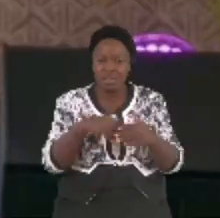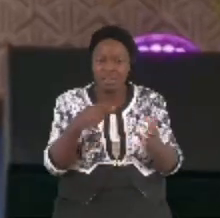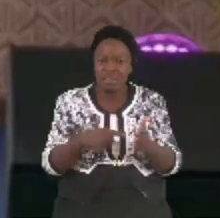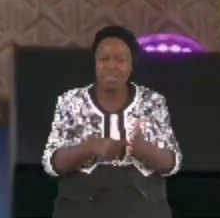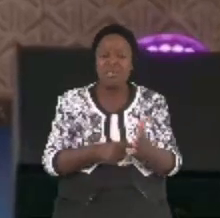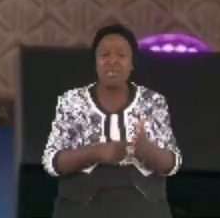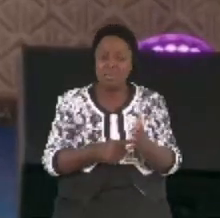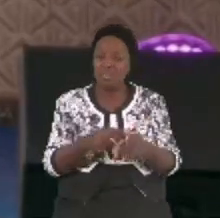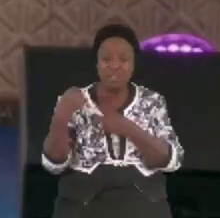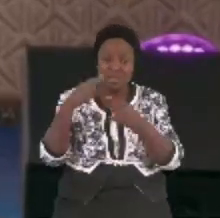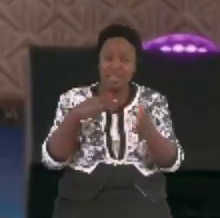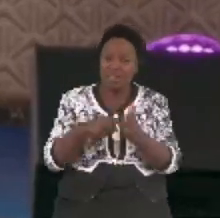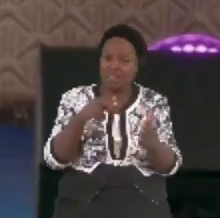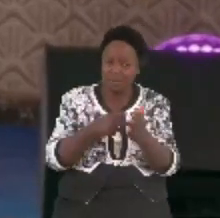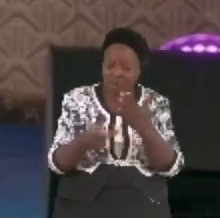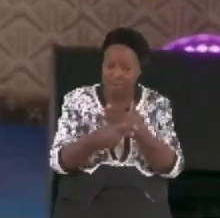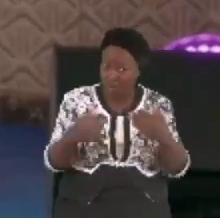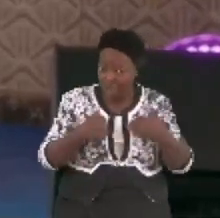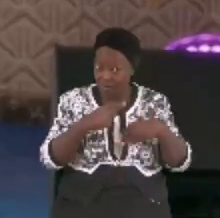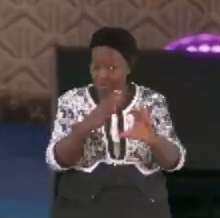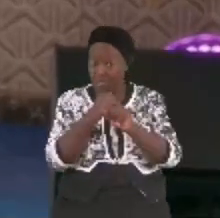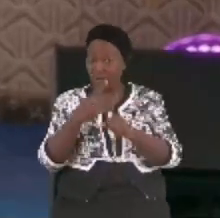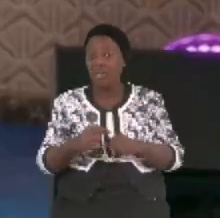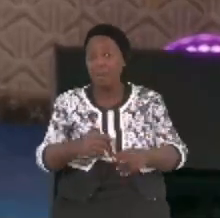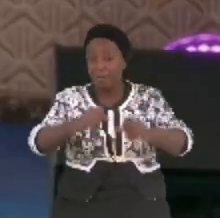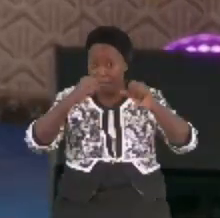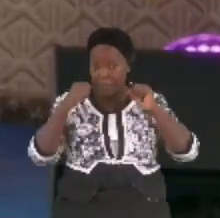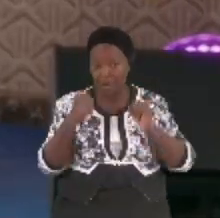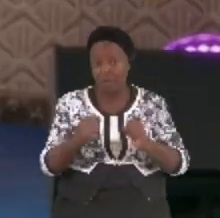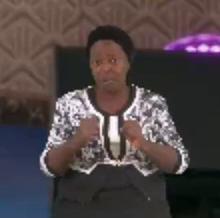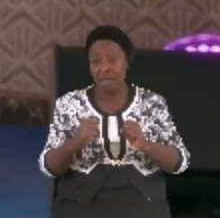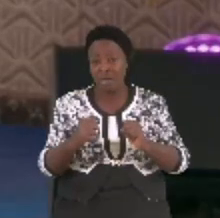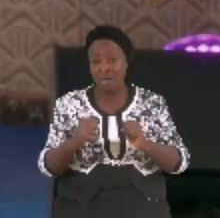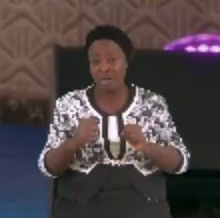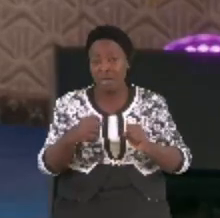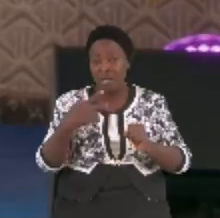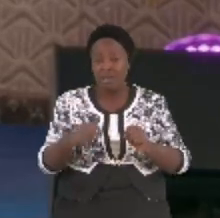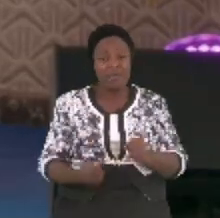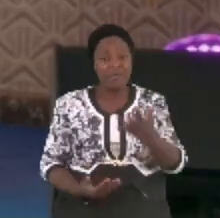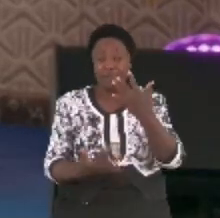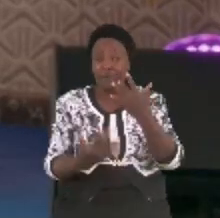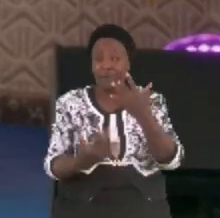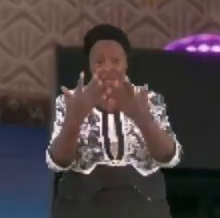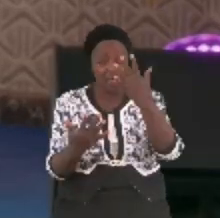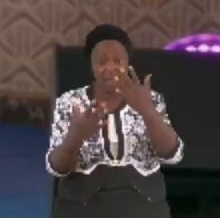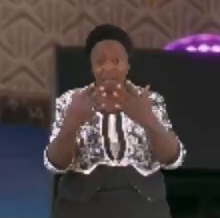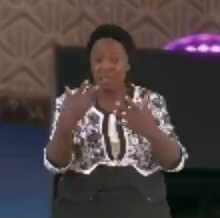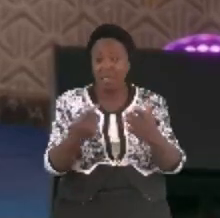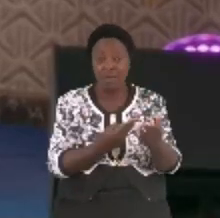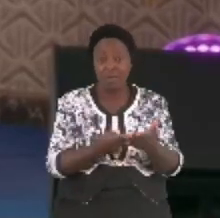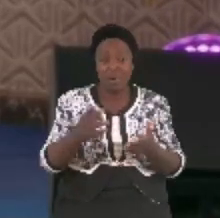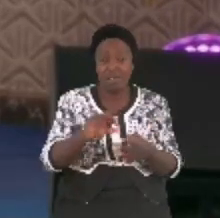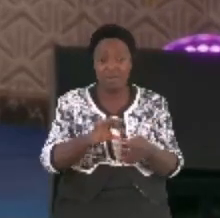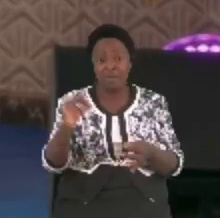Avez-vous reçu la dynamite, la puissance le feu, le